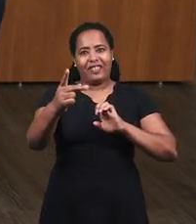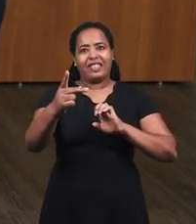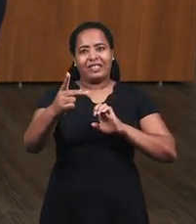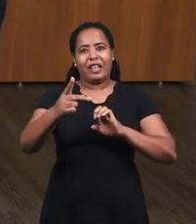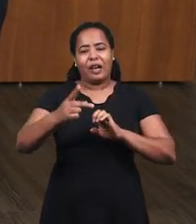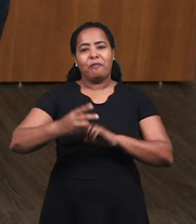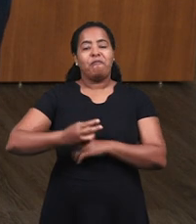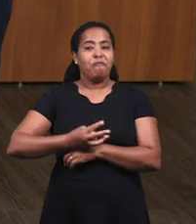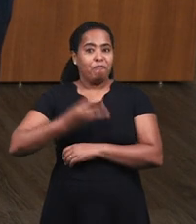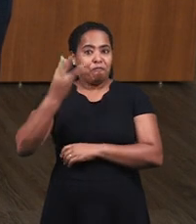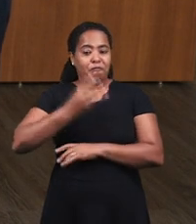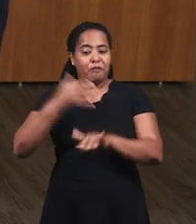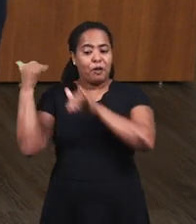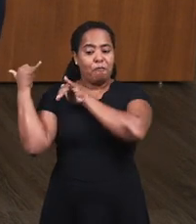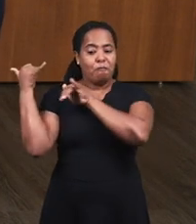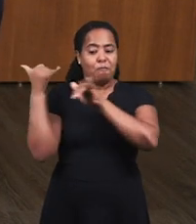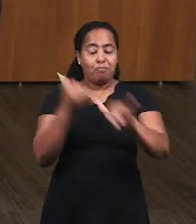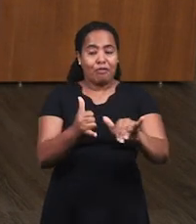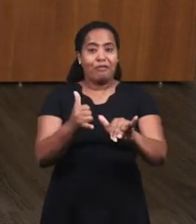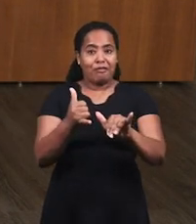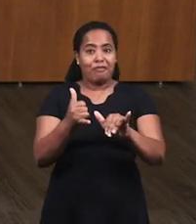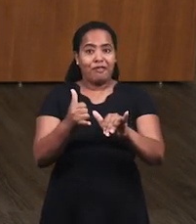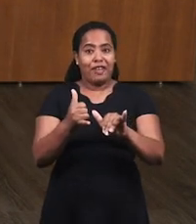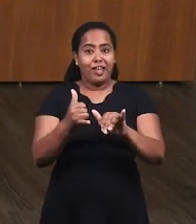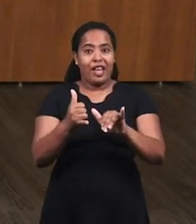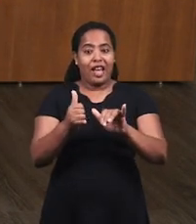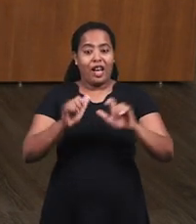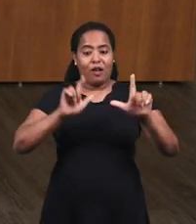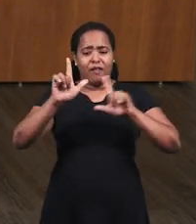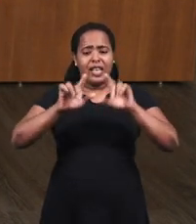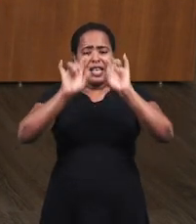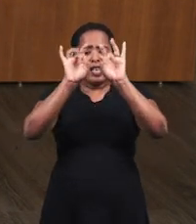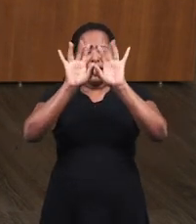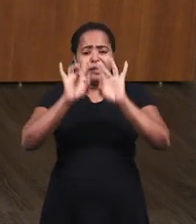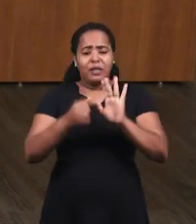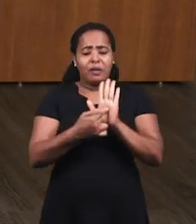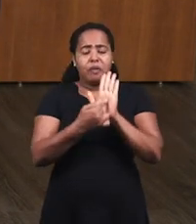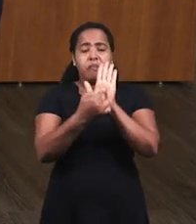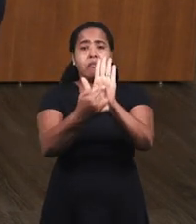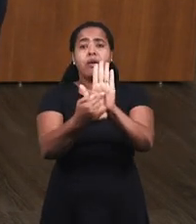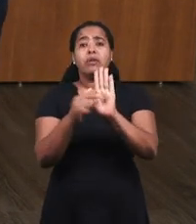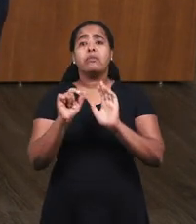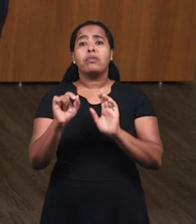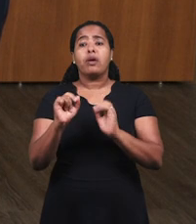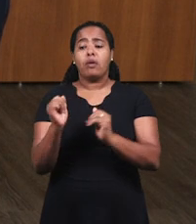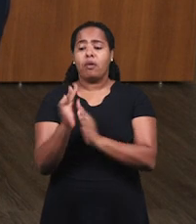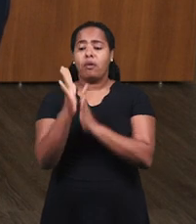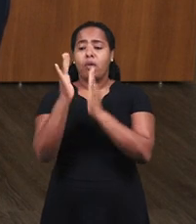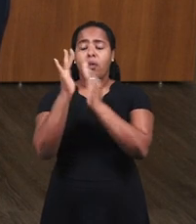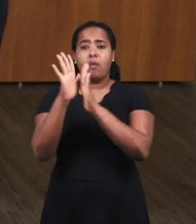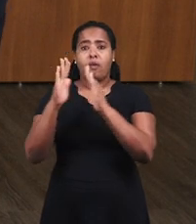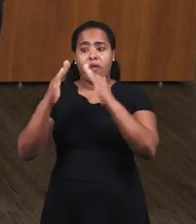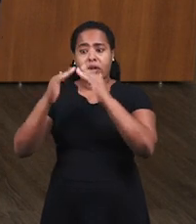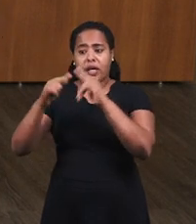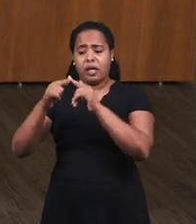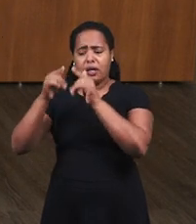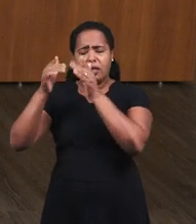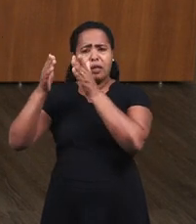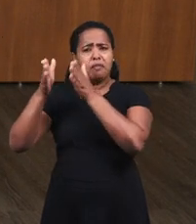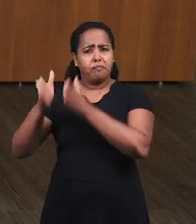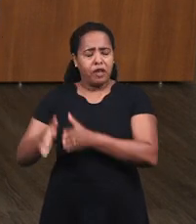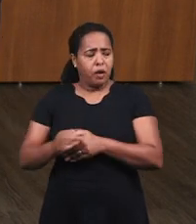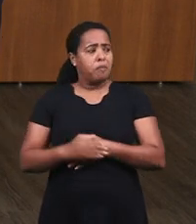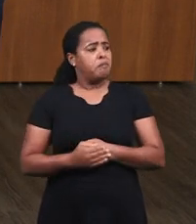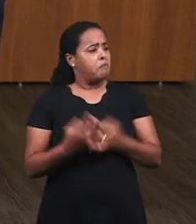во время трансляции третьего великой прокламации, которая была сделана, и когда мы говорили о хвале